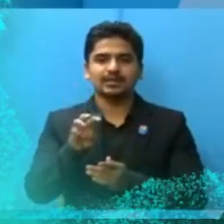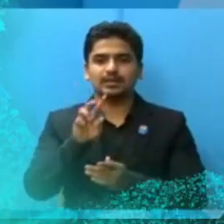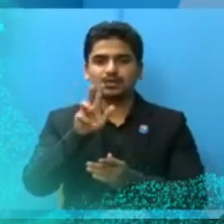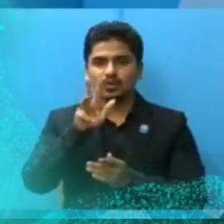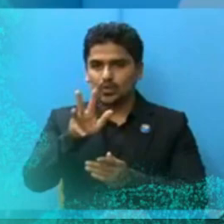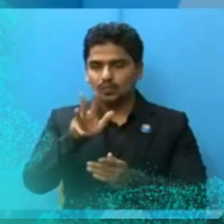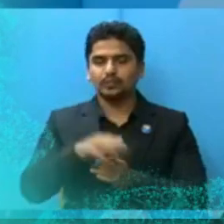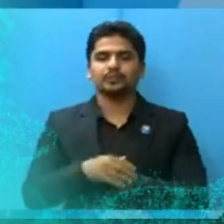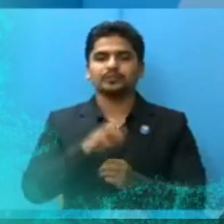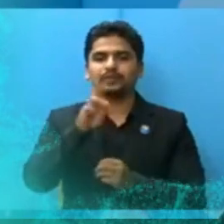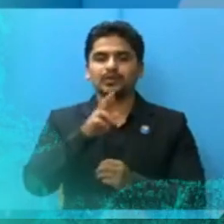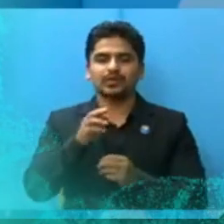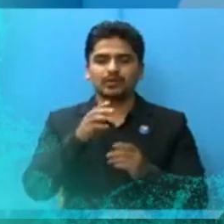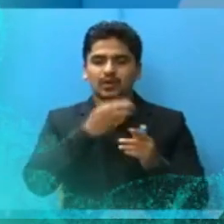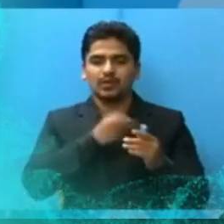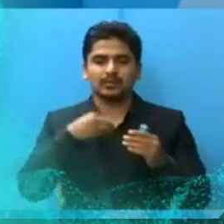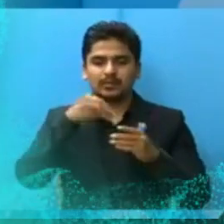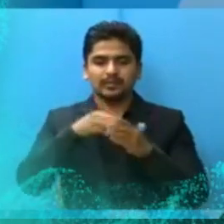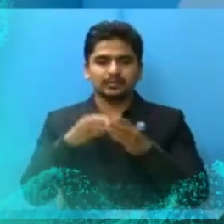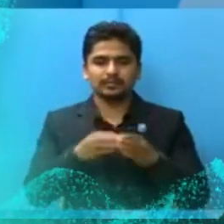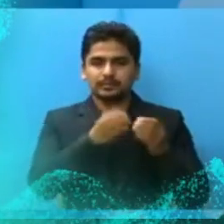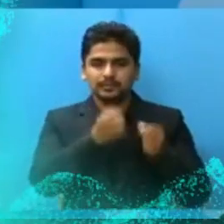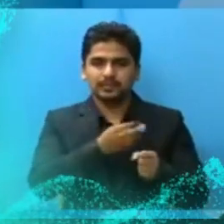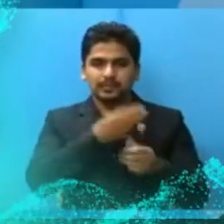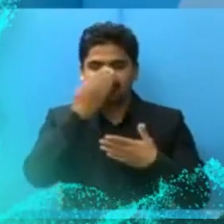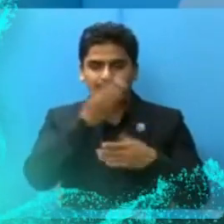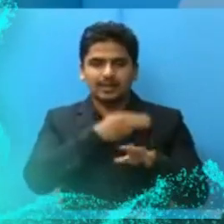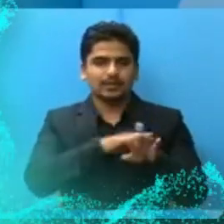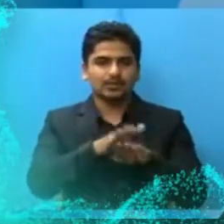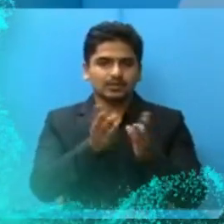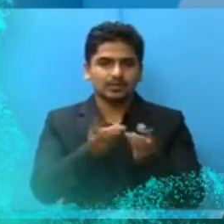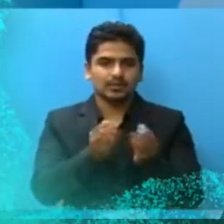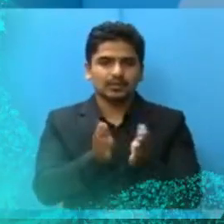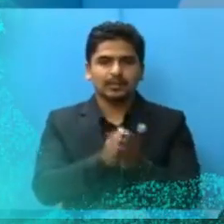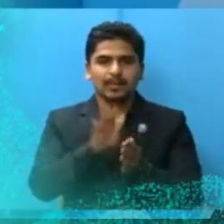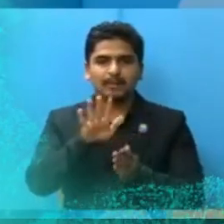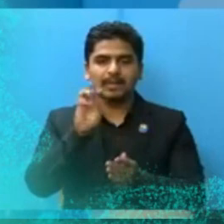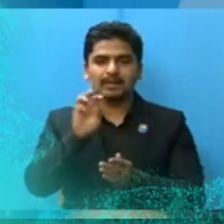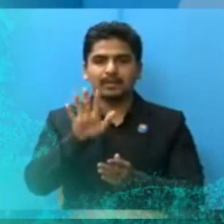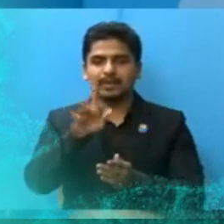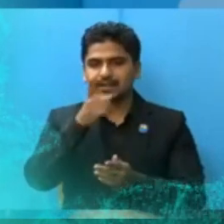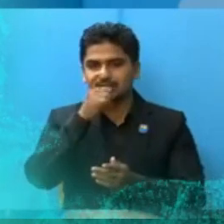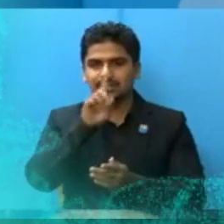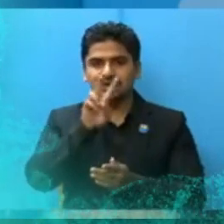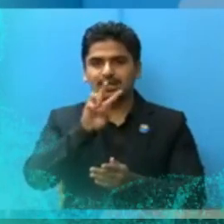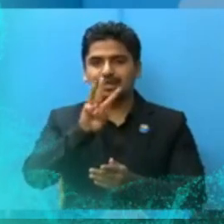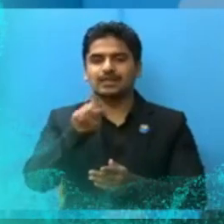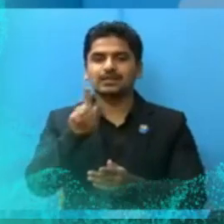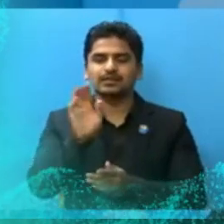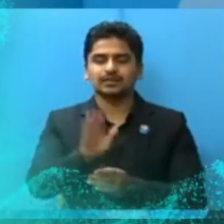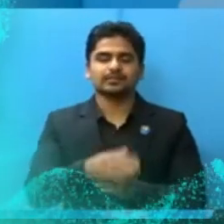133,009 र आइसोलेसनमा रहेका संक्रमितहरूको संख्या 5,531 छ।